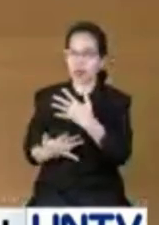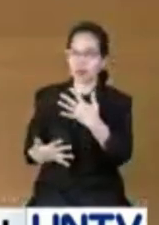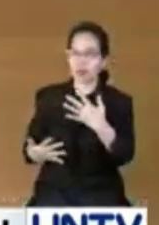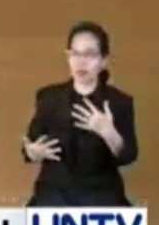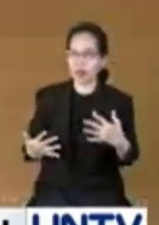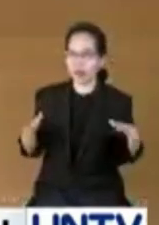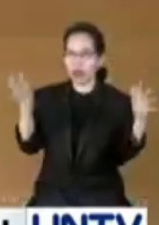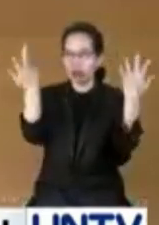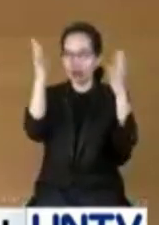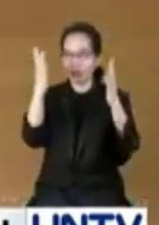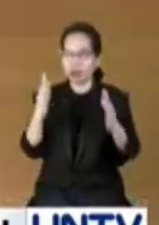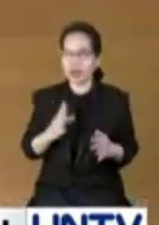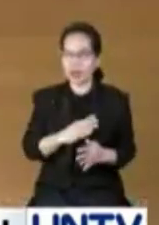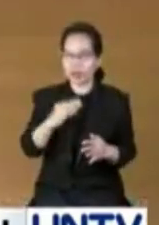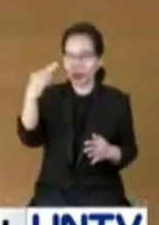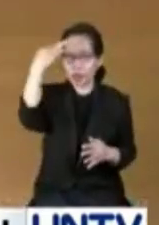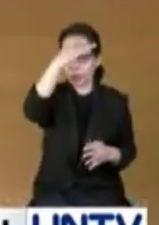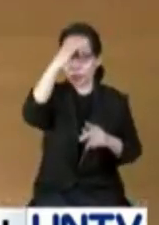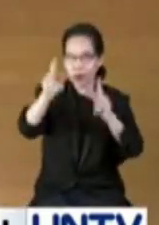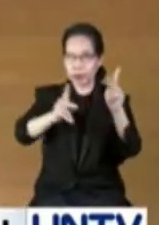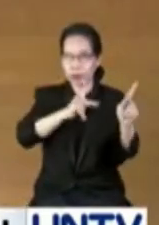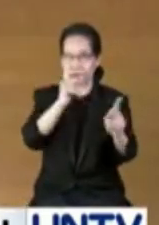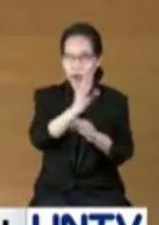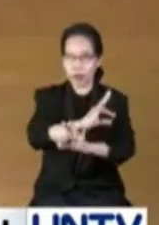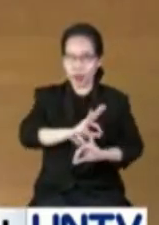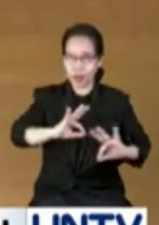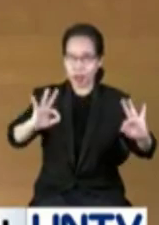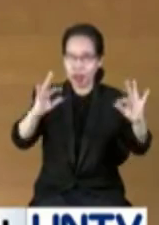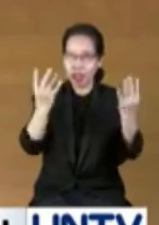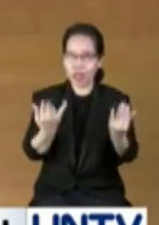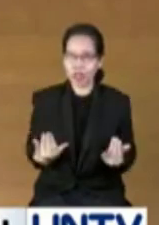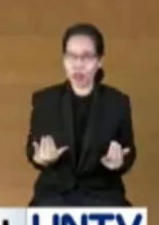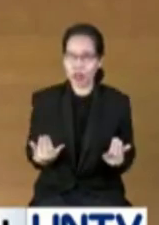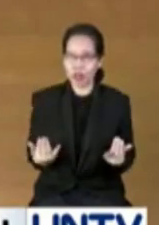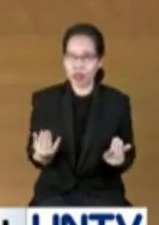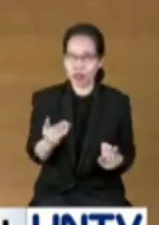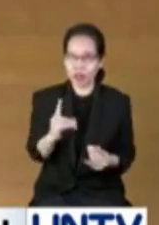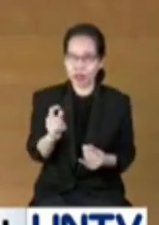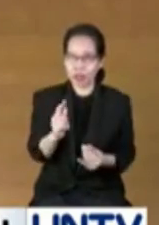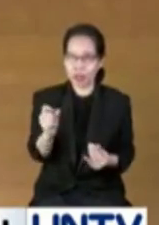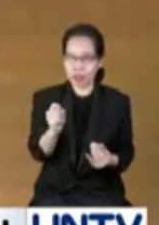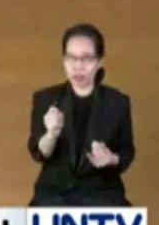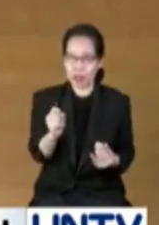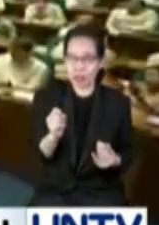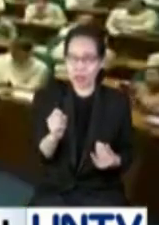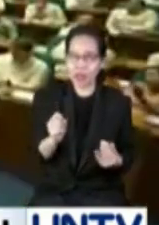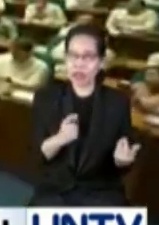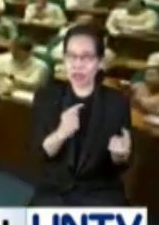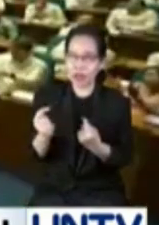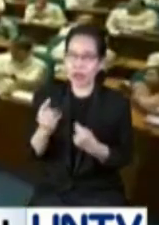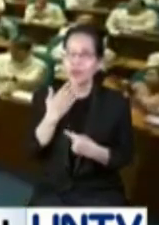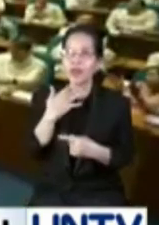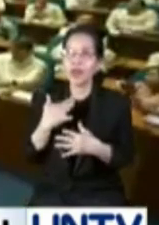Mga kababayan, libre na po ngayon ang dialysis para sa karamihan ng Pilipino.